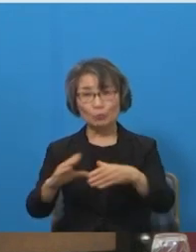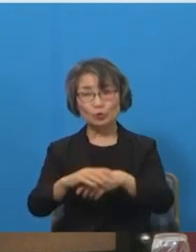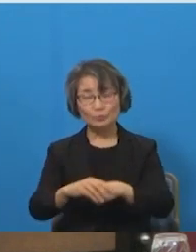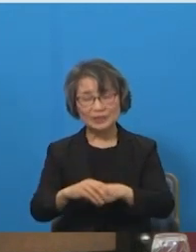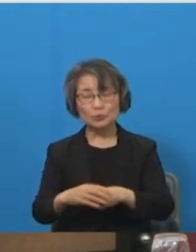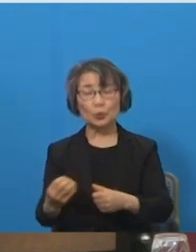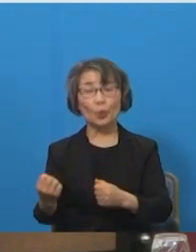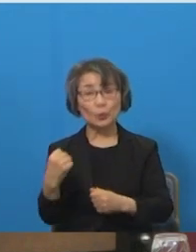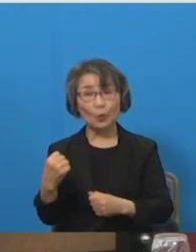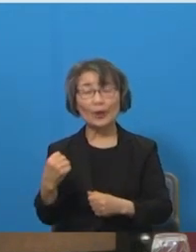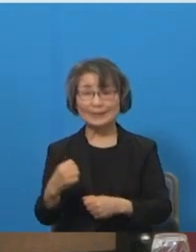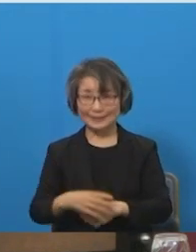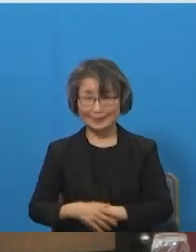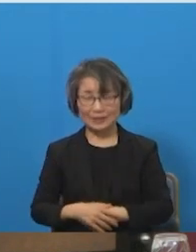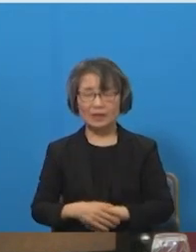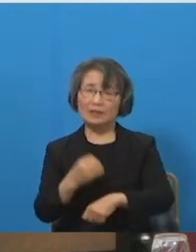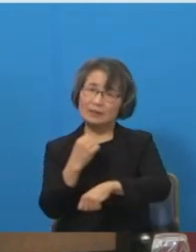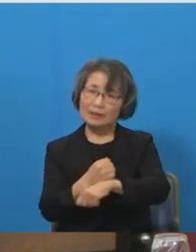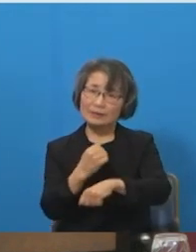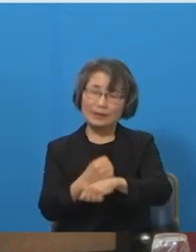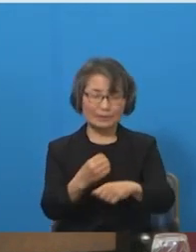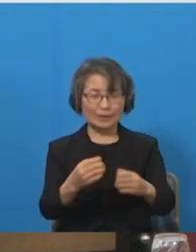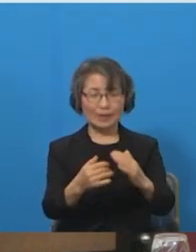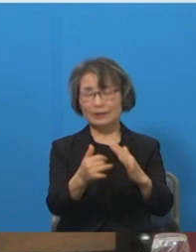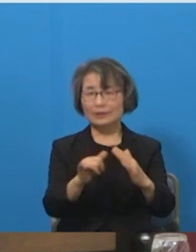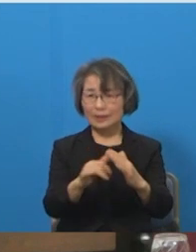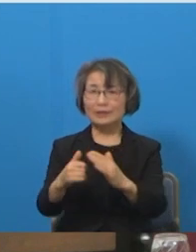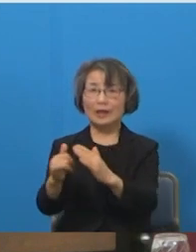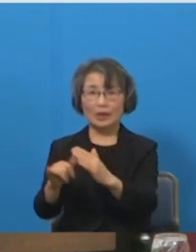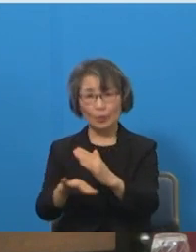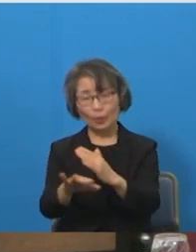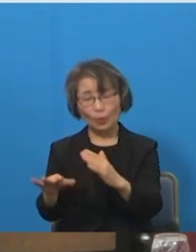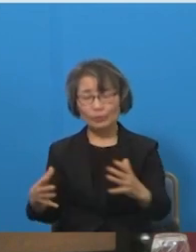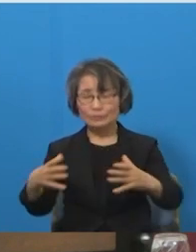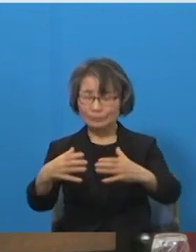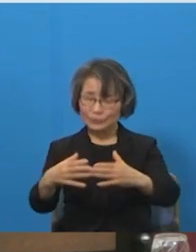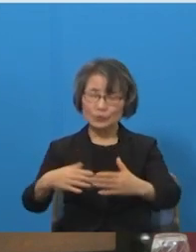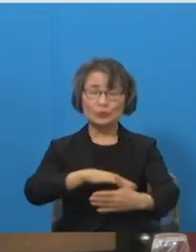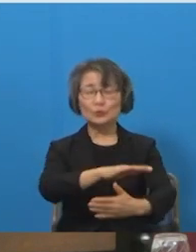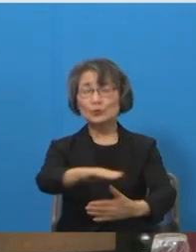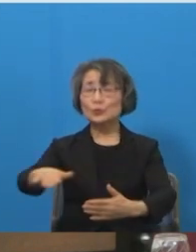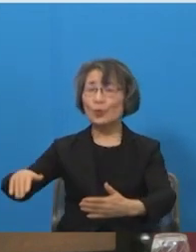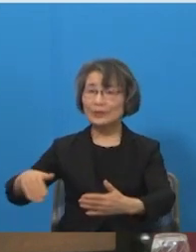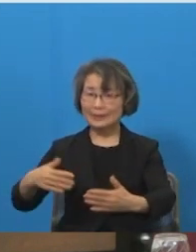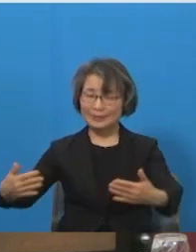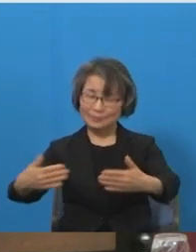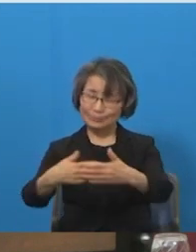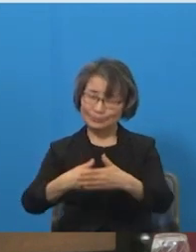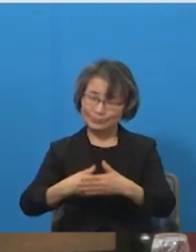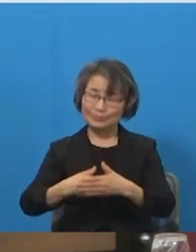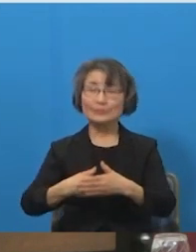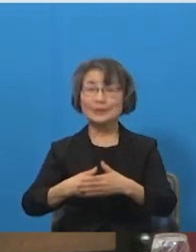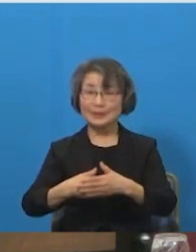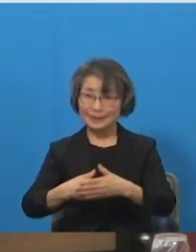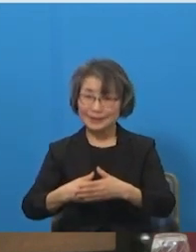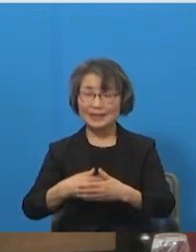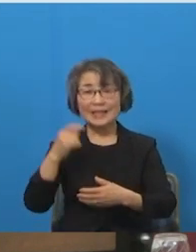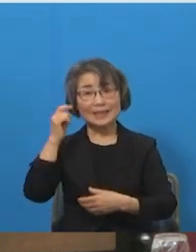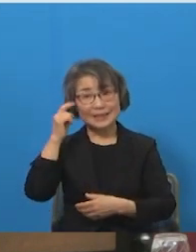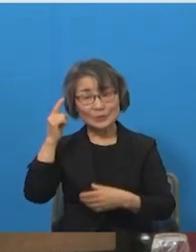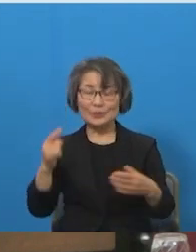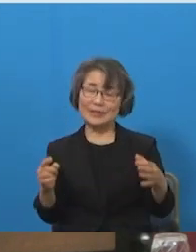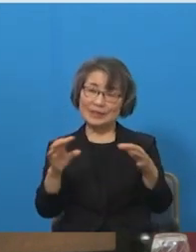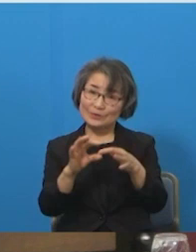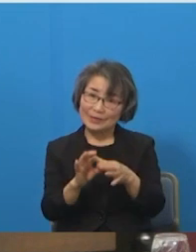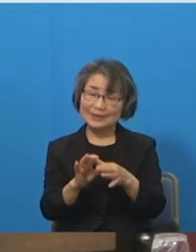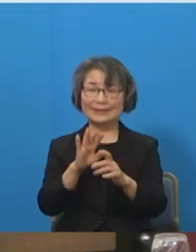化する中で、困難を抱える世帯を包括的に受け止める重層的支援体制を構築し、気づき、つなぎ、